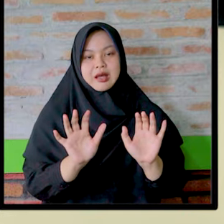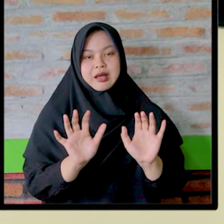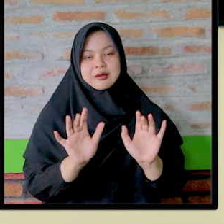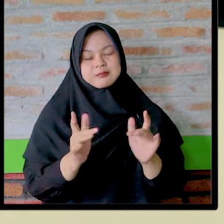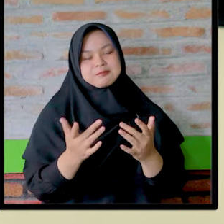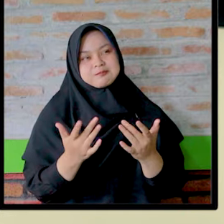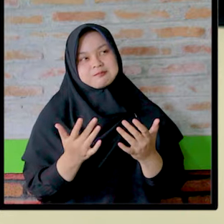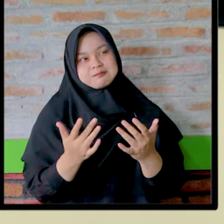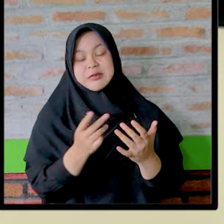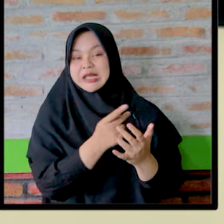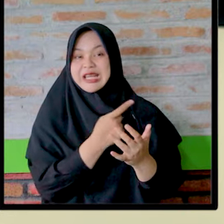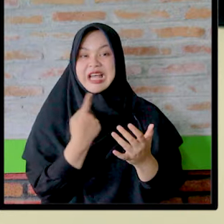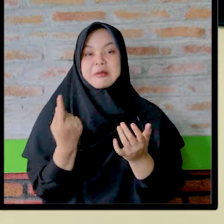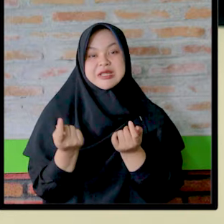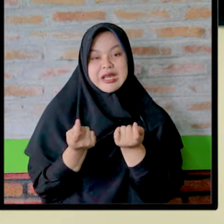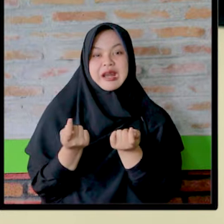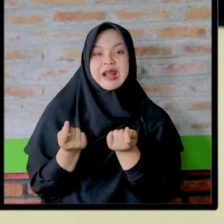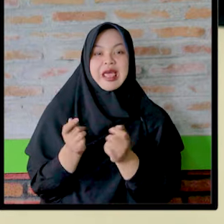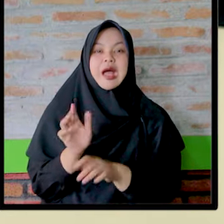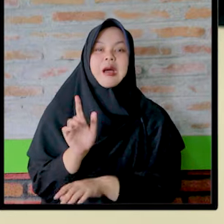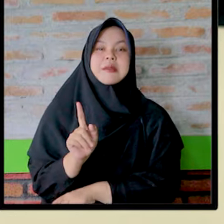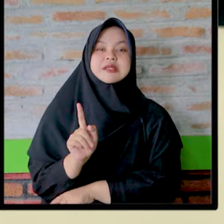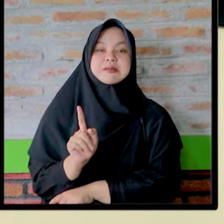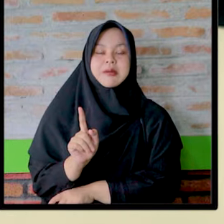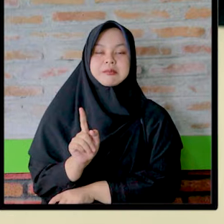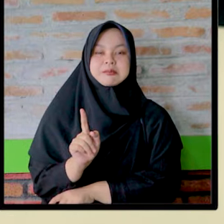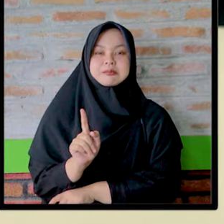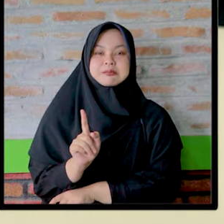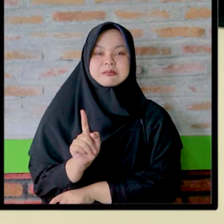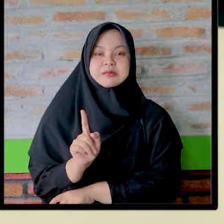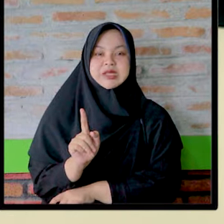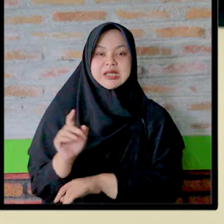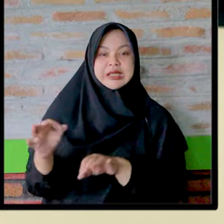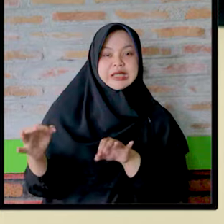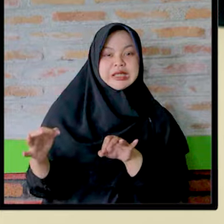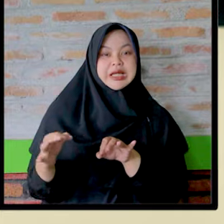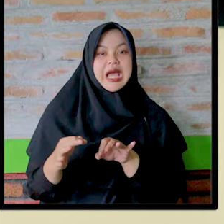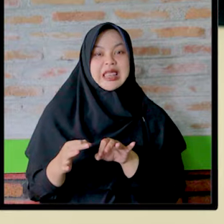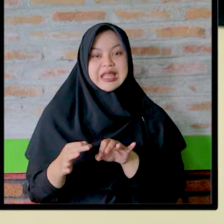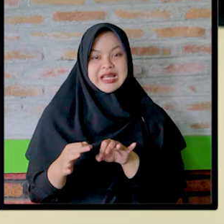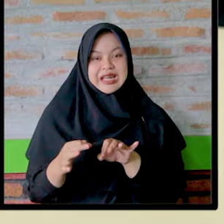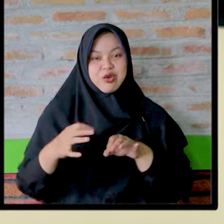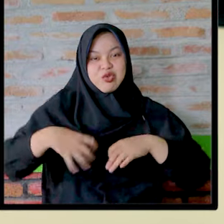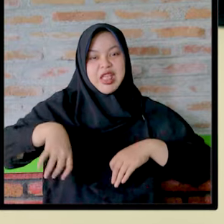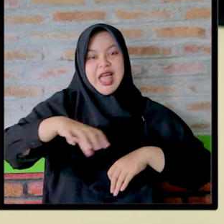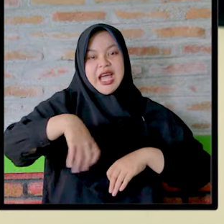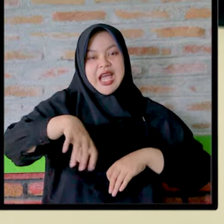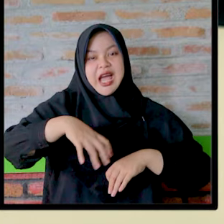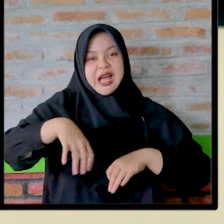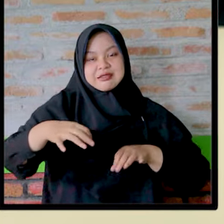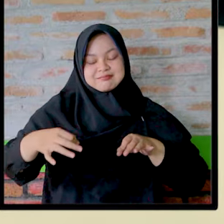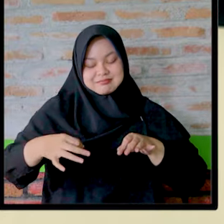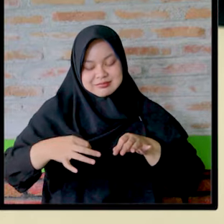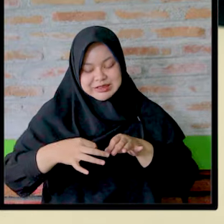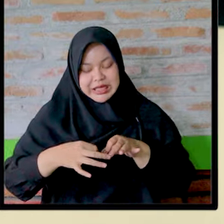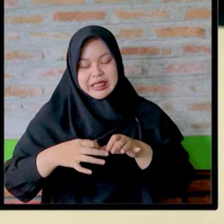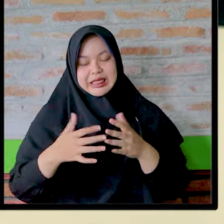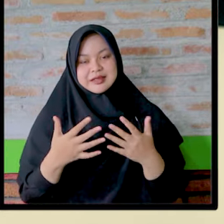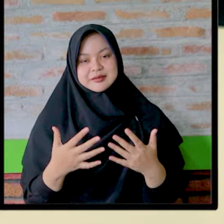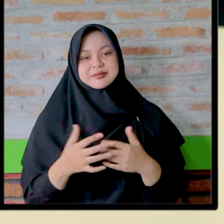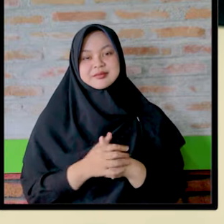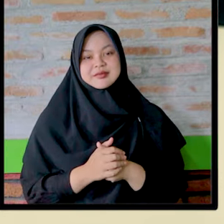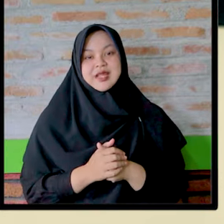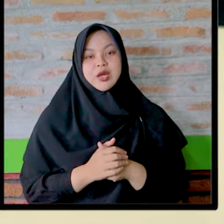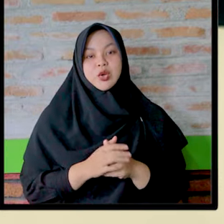kami handle karena apa Karena memang ee keterdekatan wilayah gitu ya kemudian yang untuk Jawa Tengah